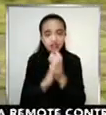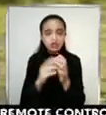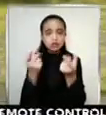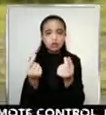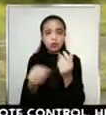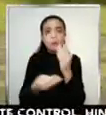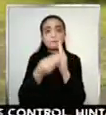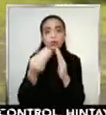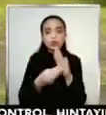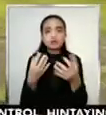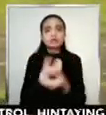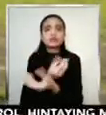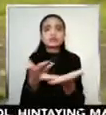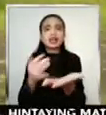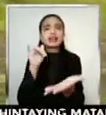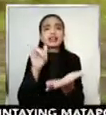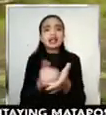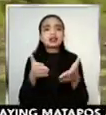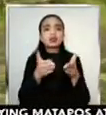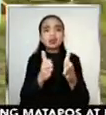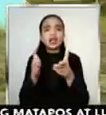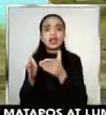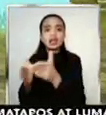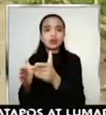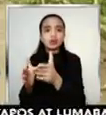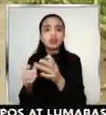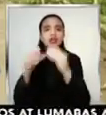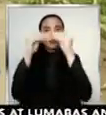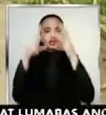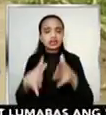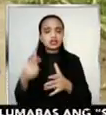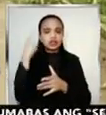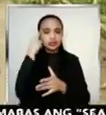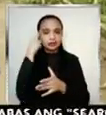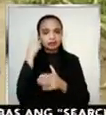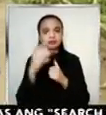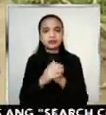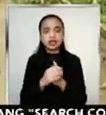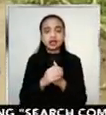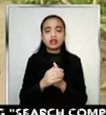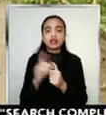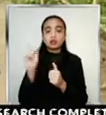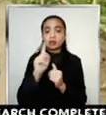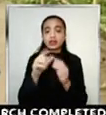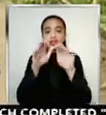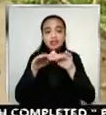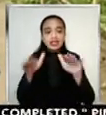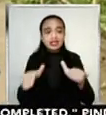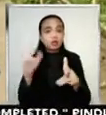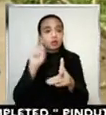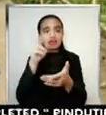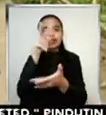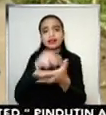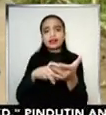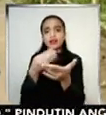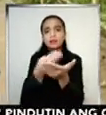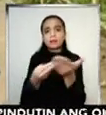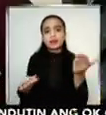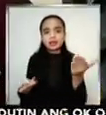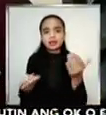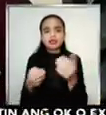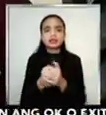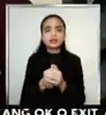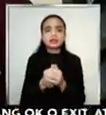mga estudyante ang naisip na paraan ng mga guro. Dinalhan na lang po namin, hinatiran yung mga bata ng mga reading materials tsaka ng